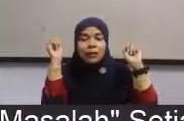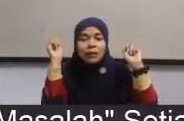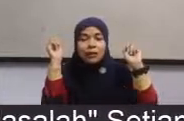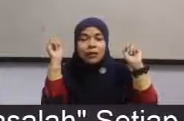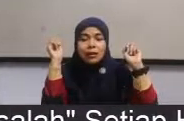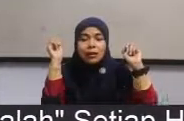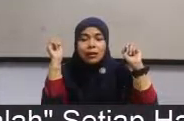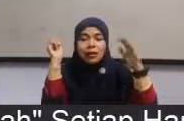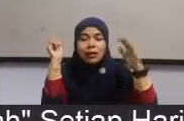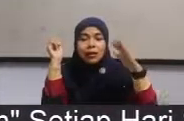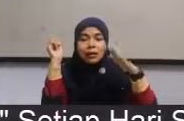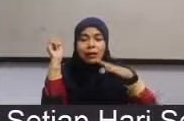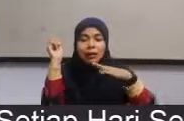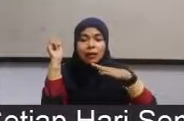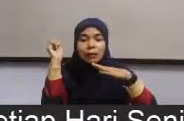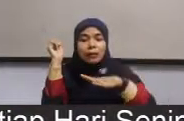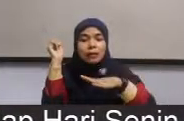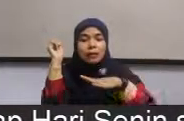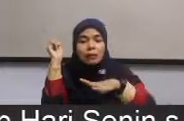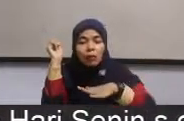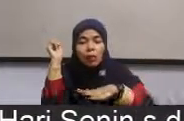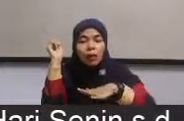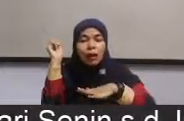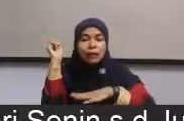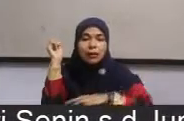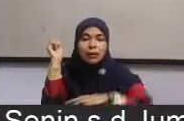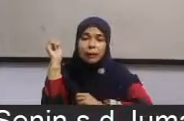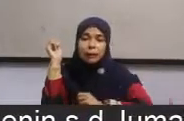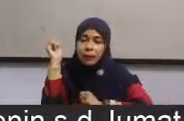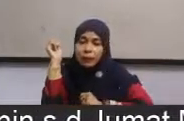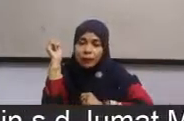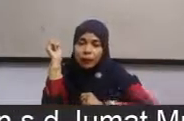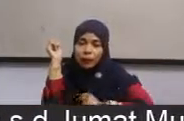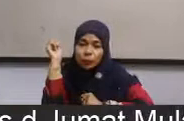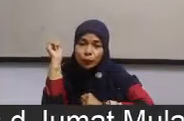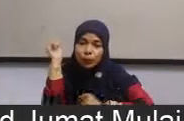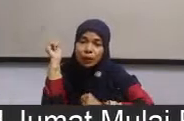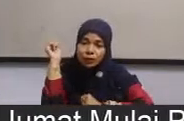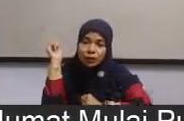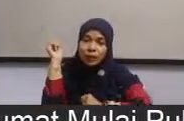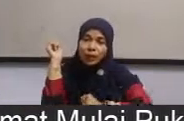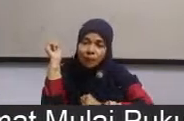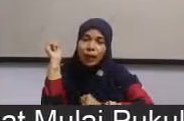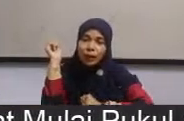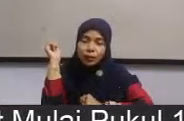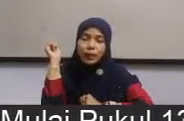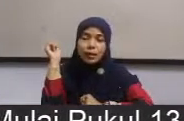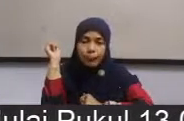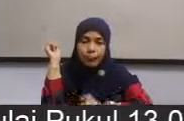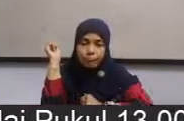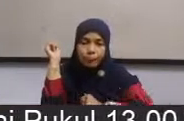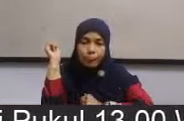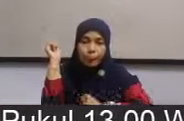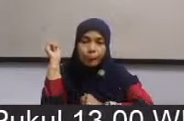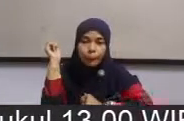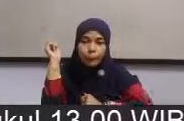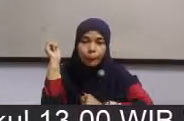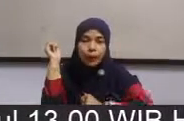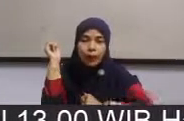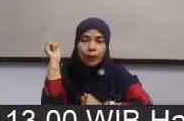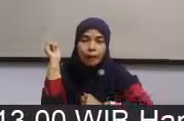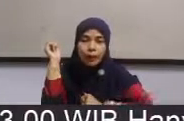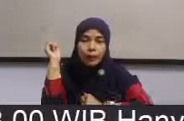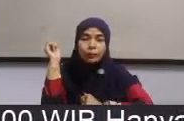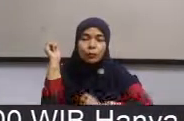masih masih dibawah jangan sampai seperti itu Jadi kita harus siap Hai